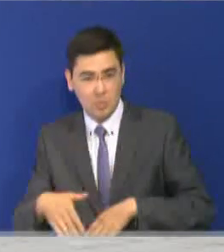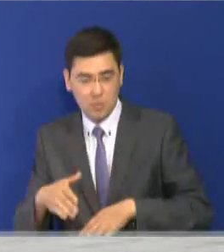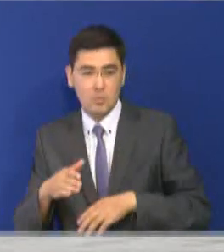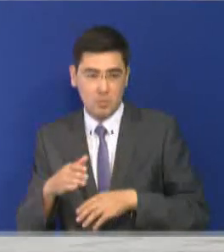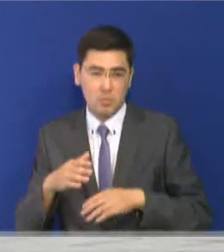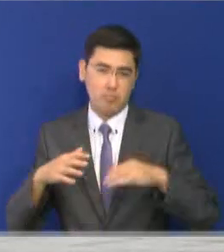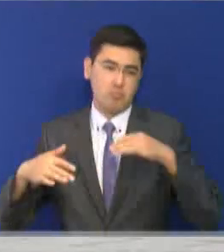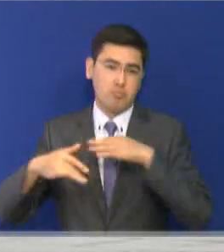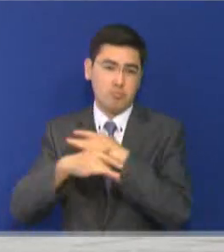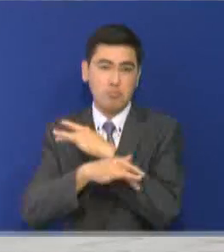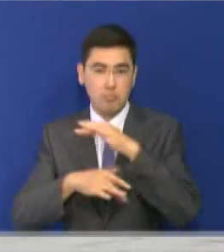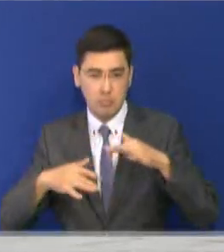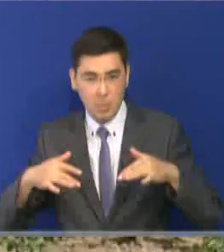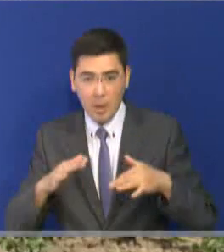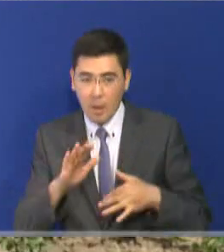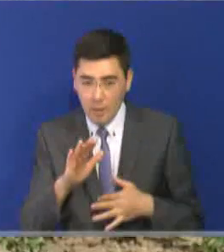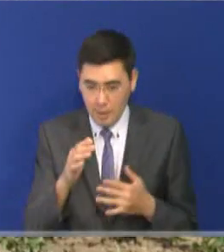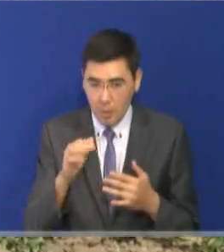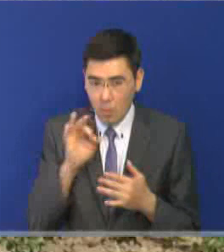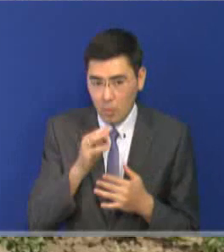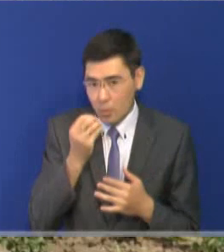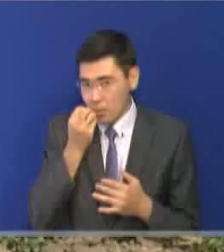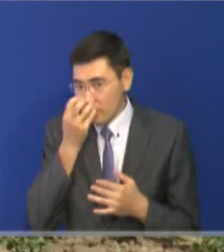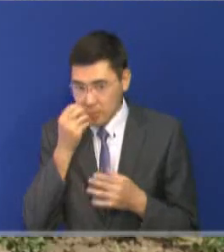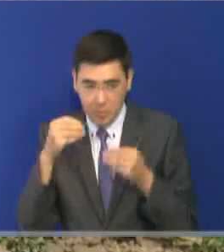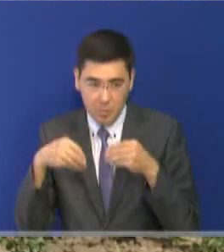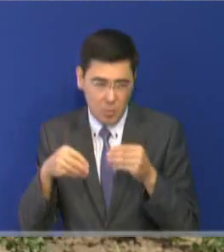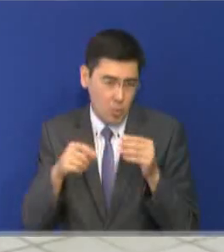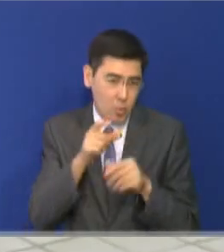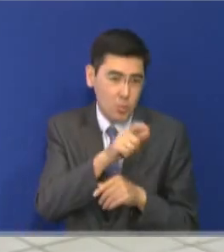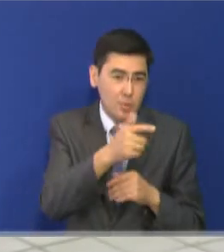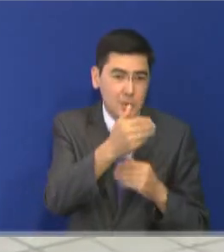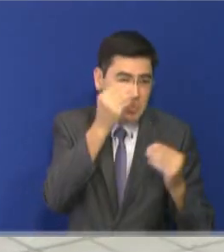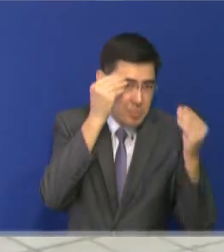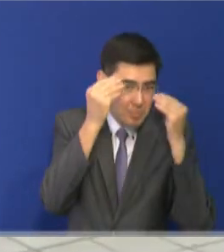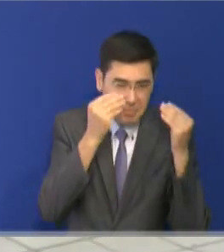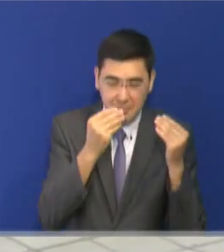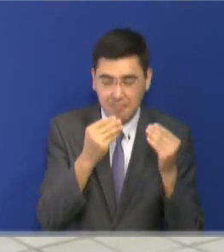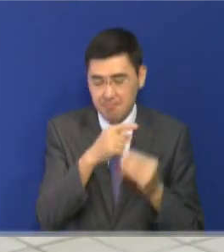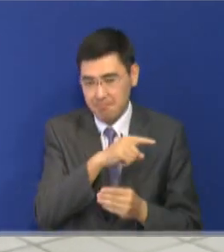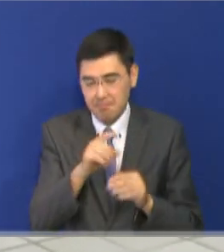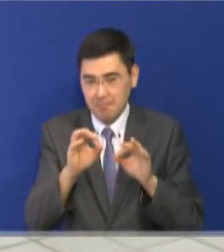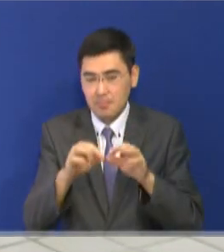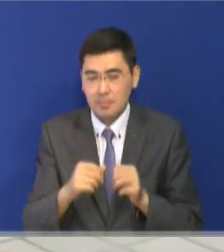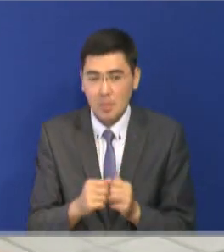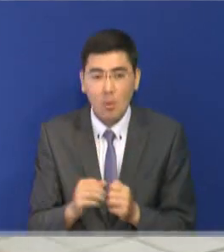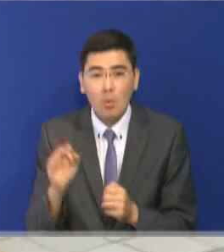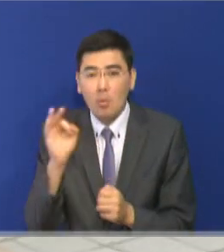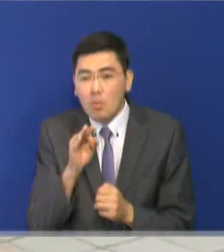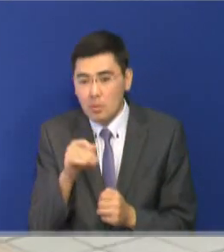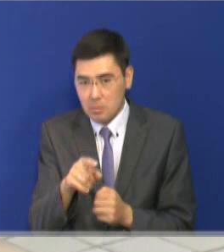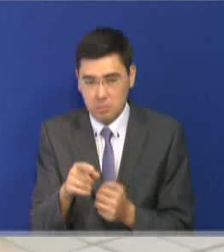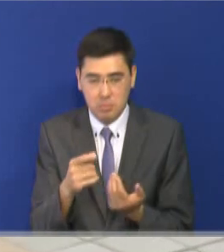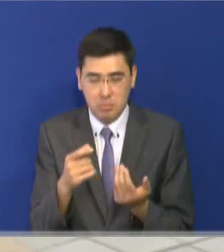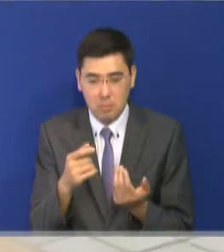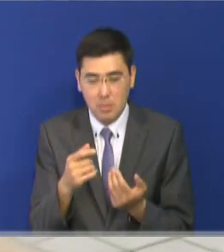шаһардағы абаттандыру мен көгалдандыру жұмыстарына қатысты пікірлері сан қилы. Поздно об этом подумали. Бұл туралы кеш